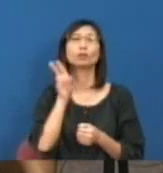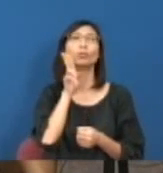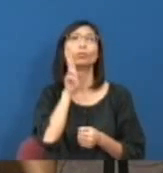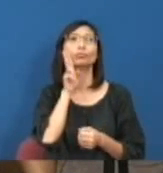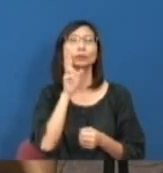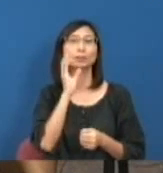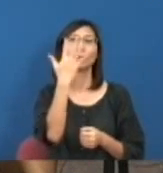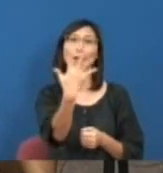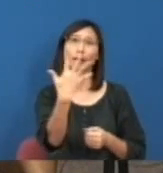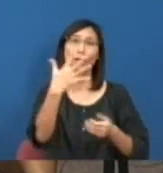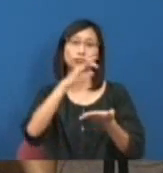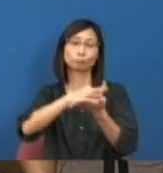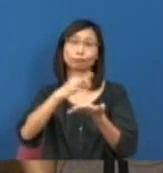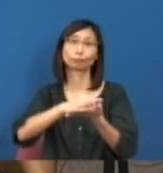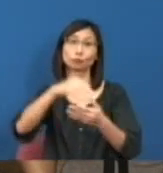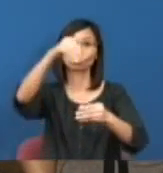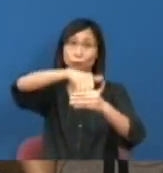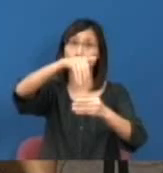咁所以我覺得